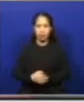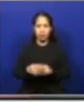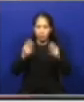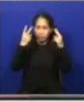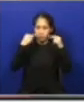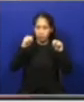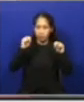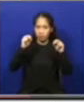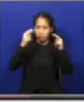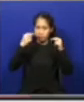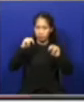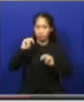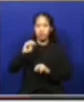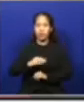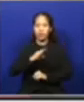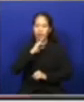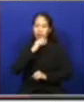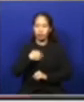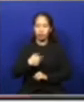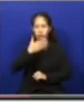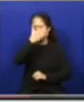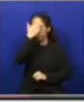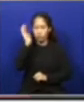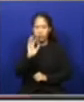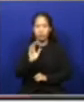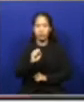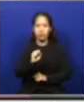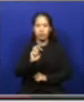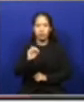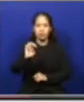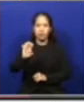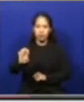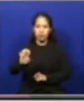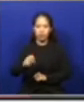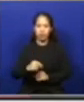มนตรีคะถ้าท่านไม่ทิ้ง SME นะคะ SME จะเป็นแร